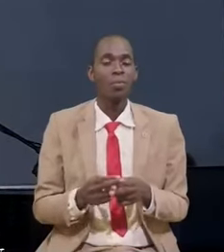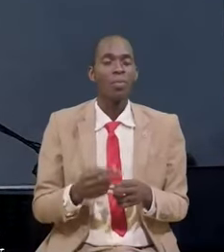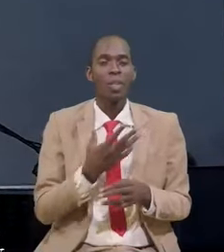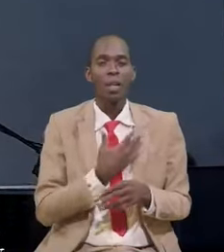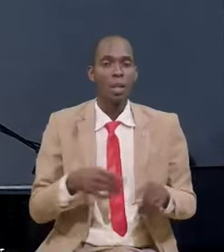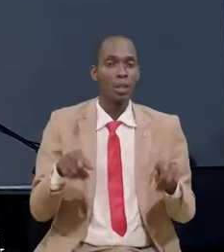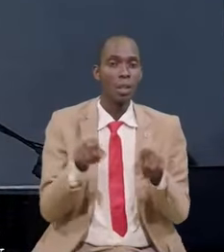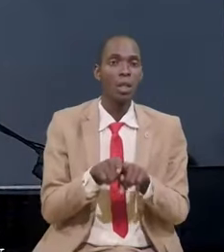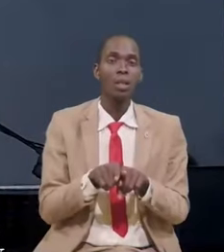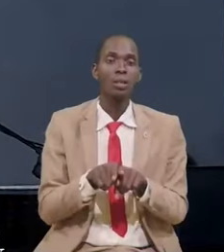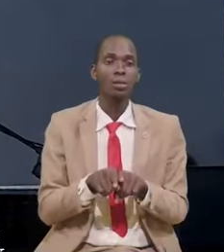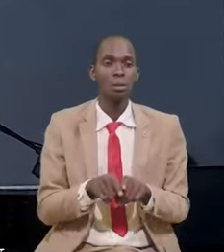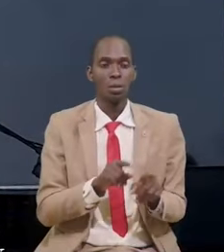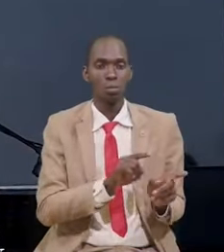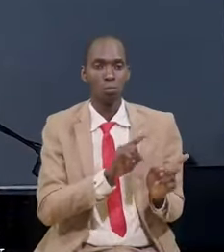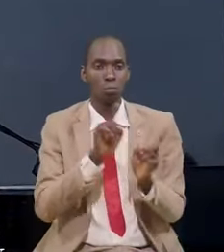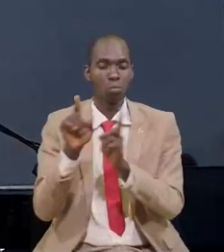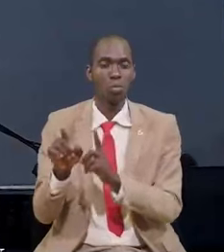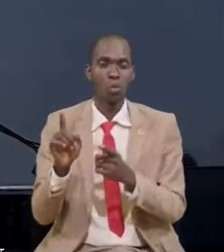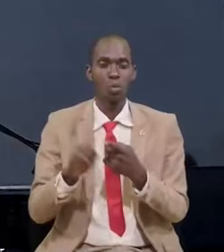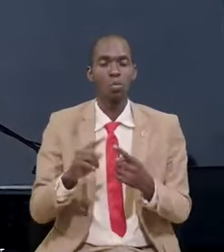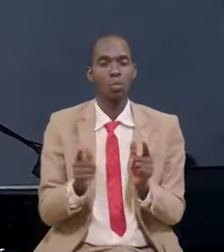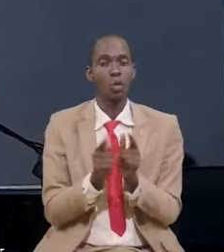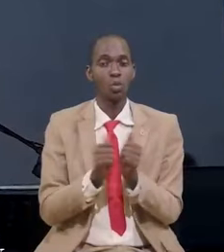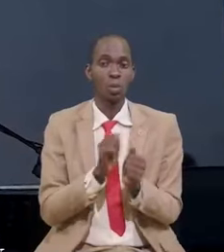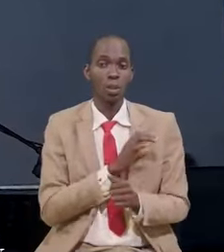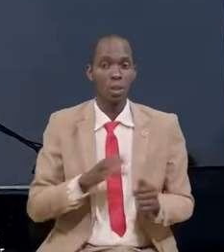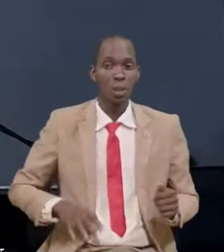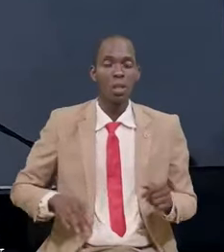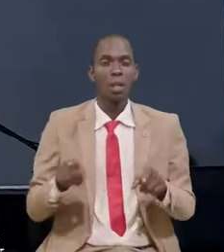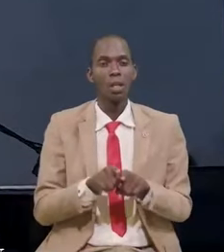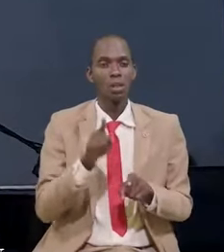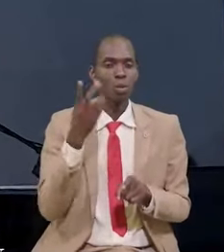Et comme il est venu à Christ, et comme on l'a conduit à Christ,